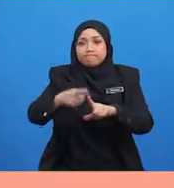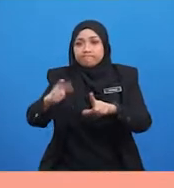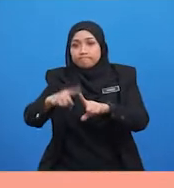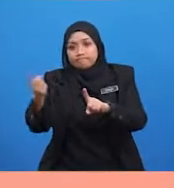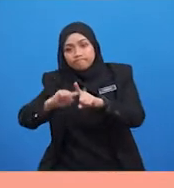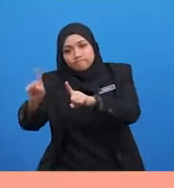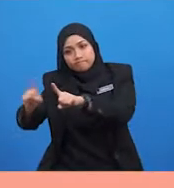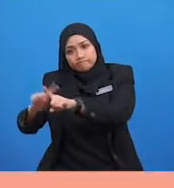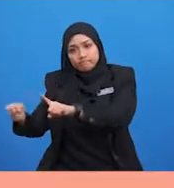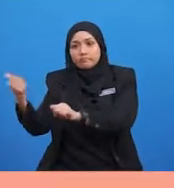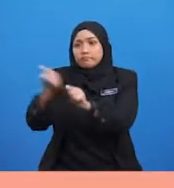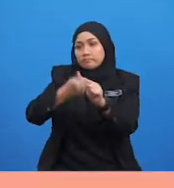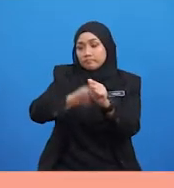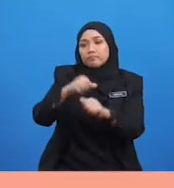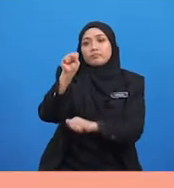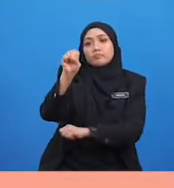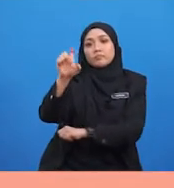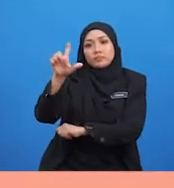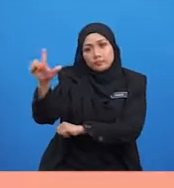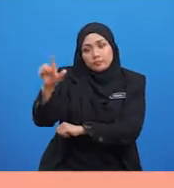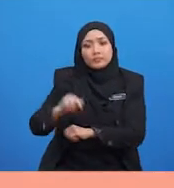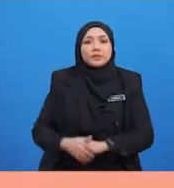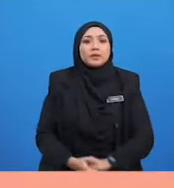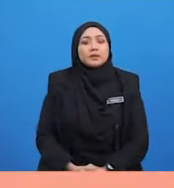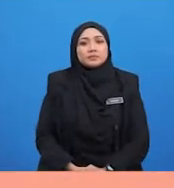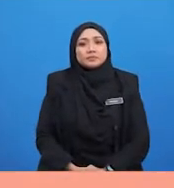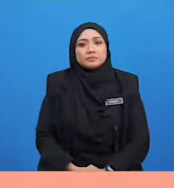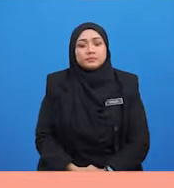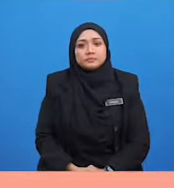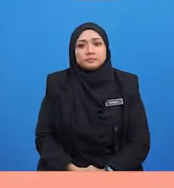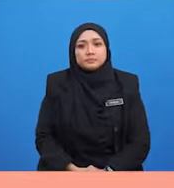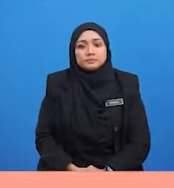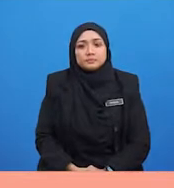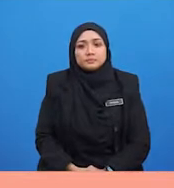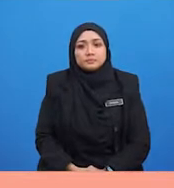dan sebatian lain bagi setiap sel.